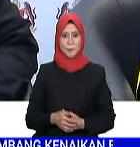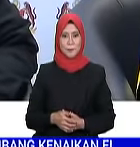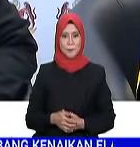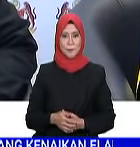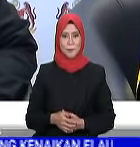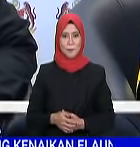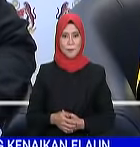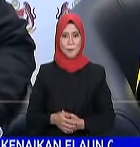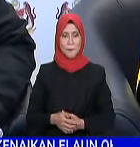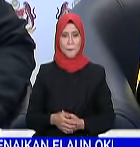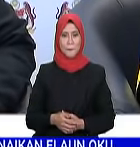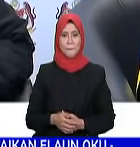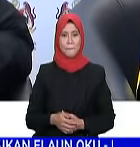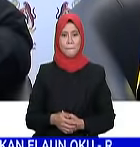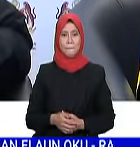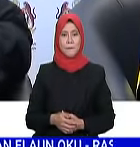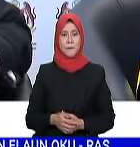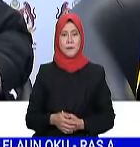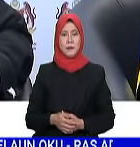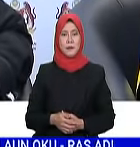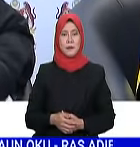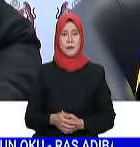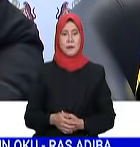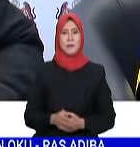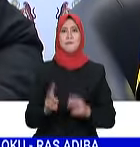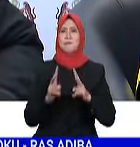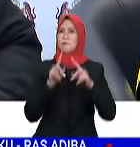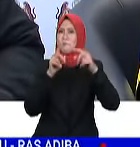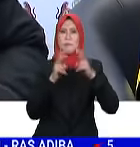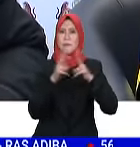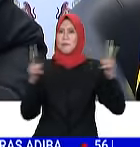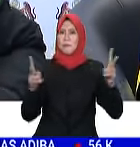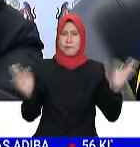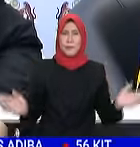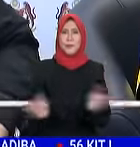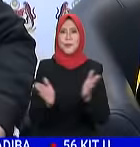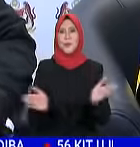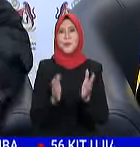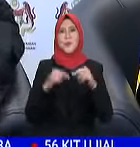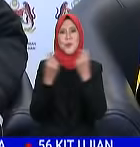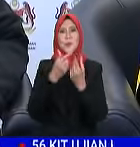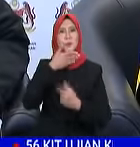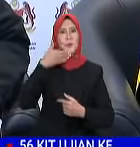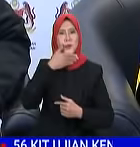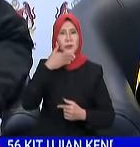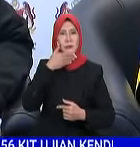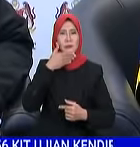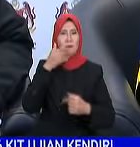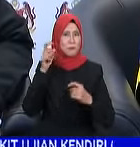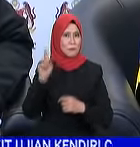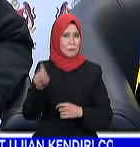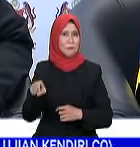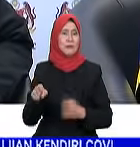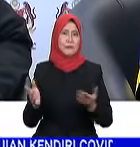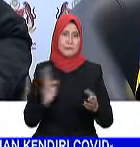Sangat-sangat golongan muda ni supaya memang masa ni sebenarnya telah sampai. Kita tak boleh nak